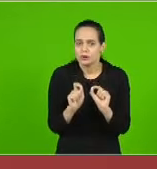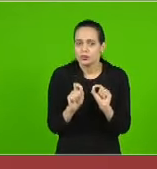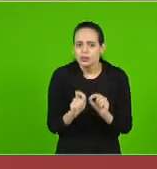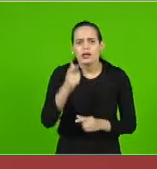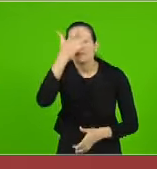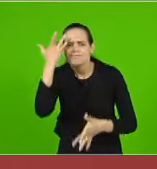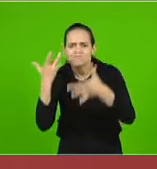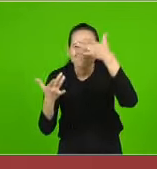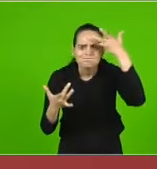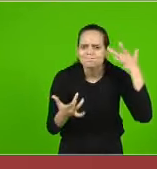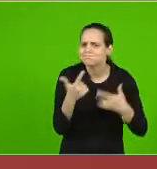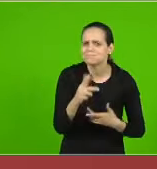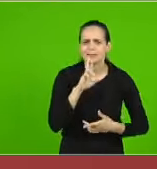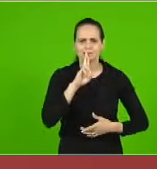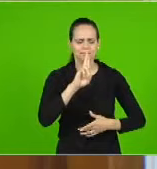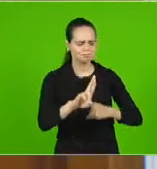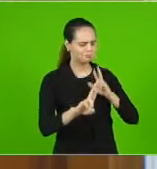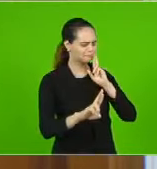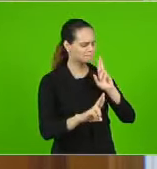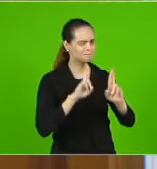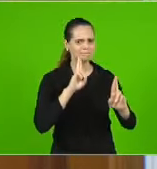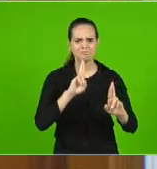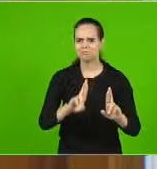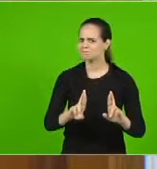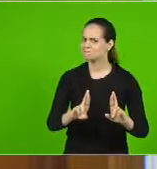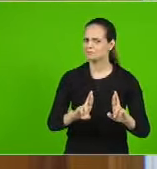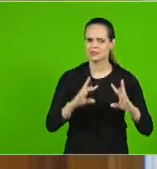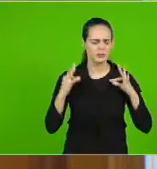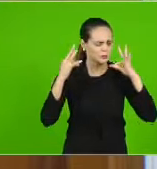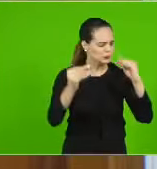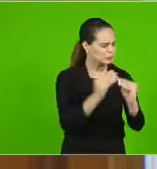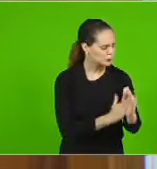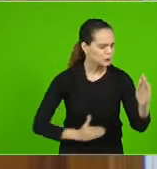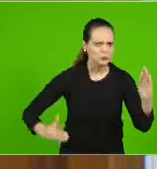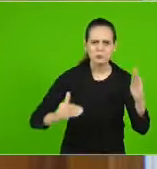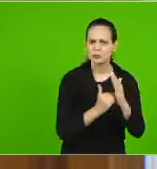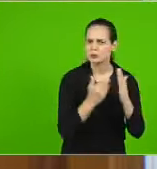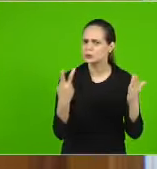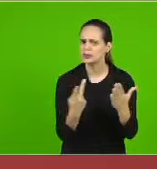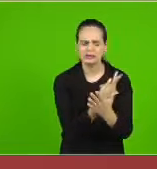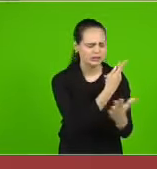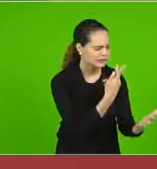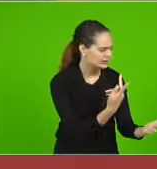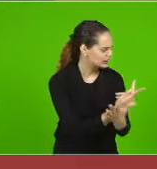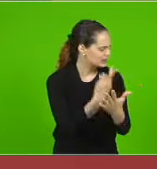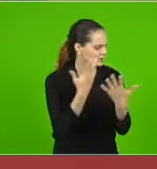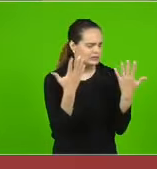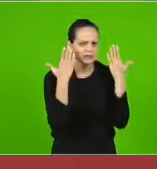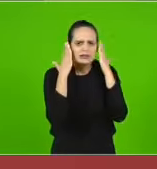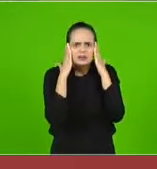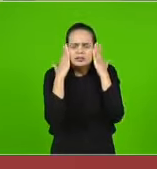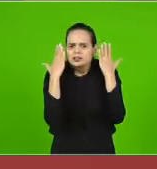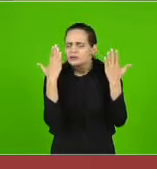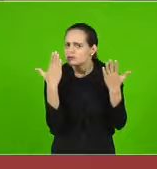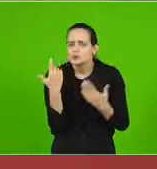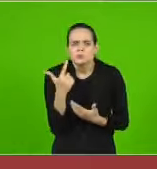послании, мы хотим показать то, что у людей нет ответа на все происшествия, на все события, которые происходят в